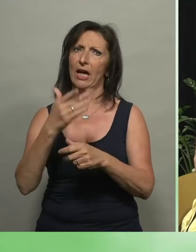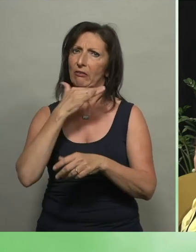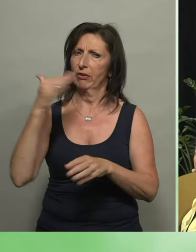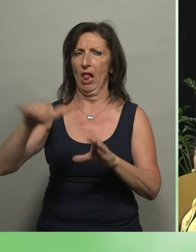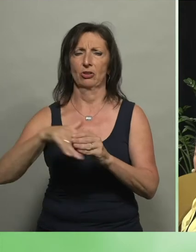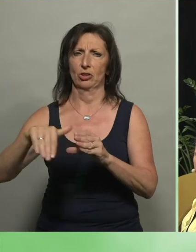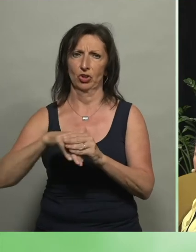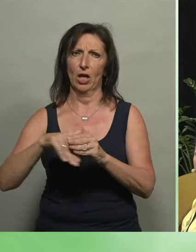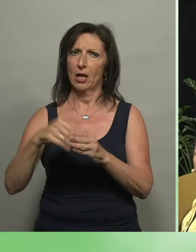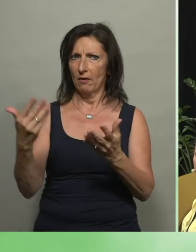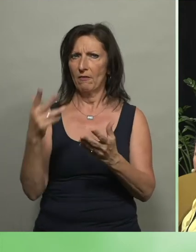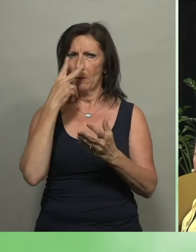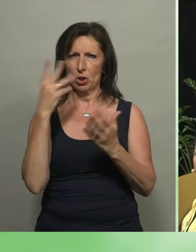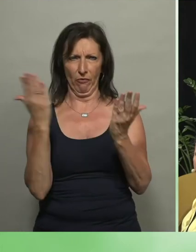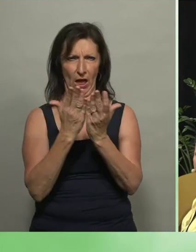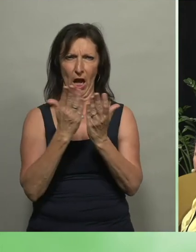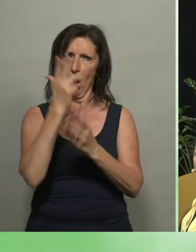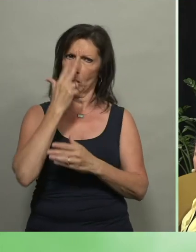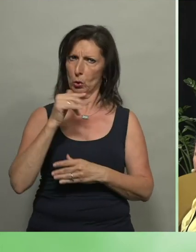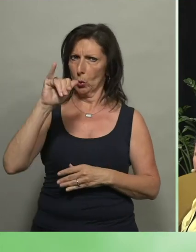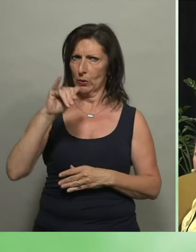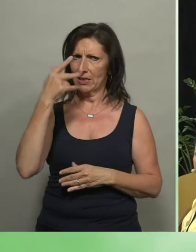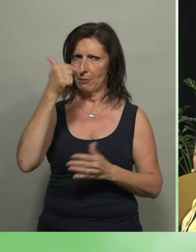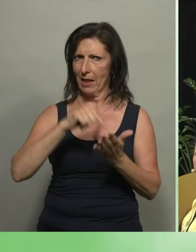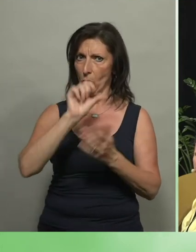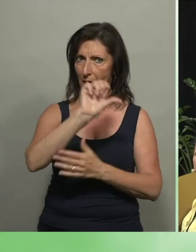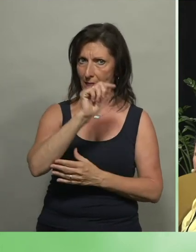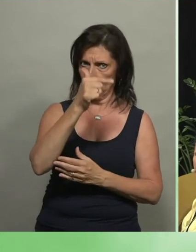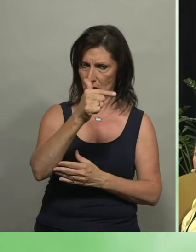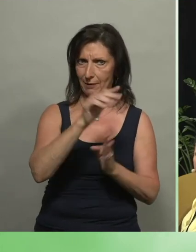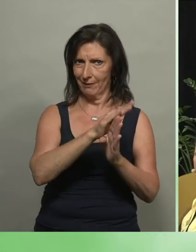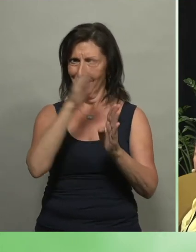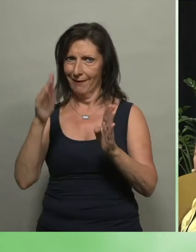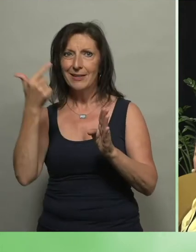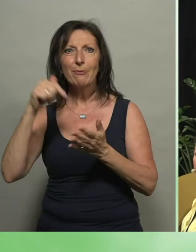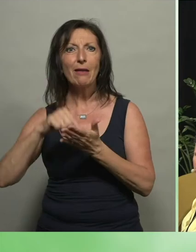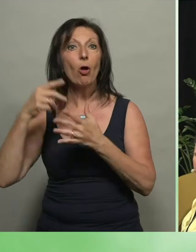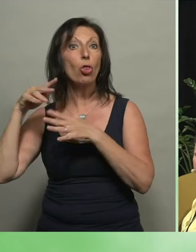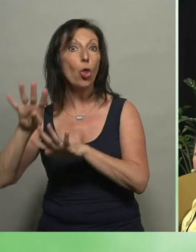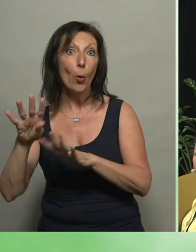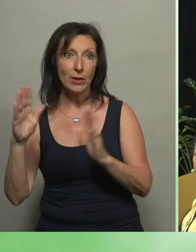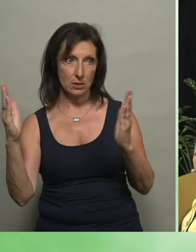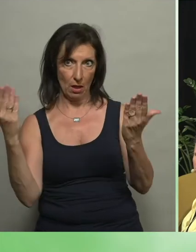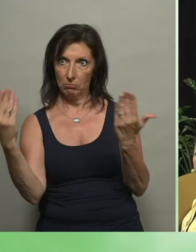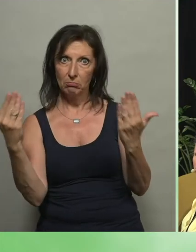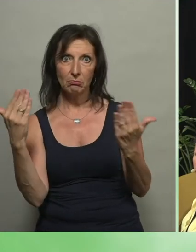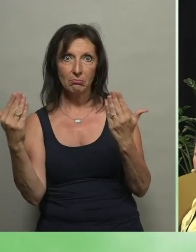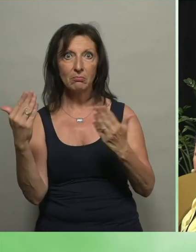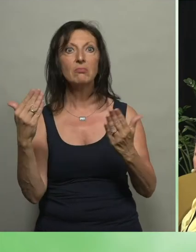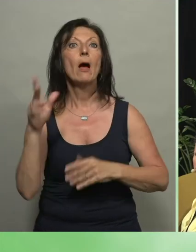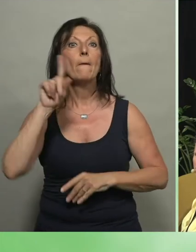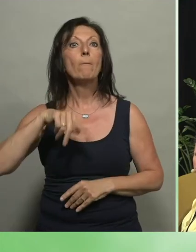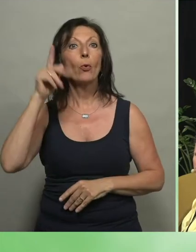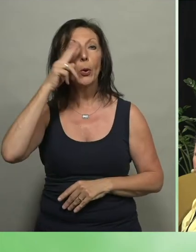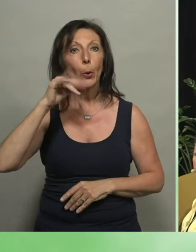Wenn man den Vergleich zieht, Juni 2021 zu Juni 2019, dann ist die Arbeitslosigkeit zwar noch